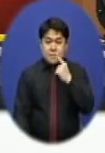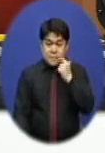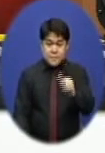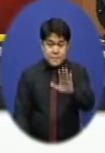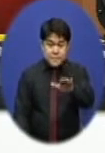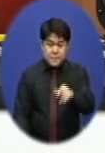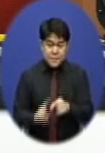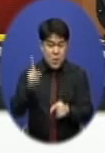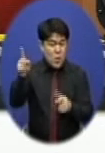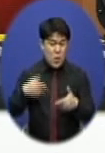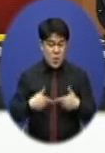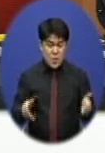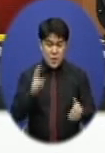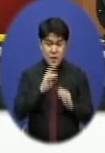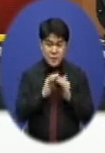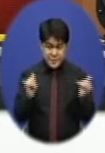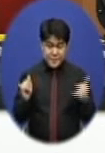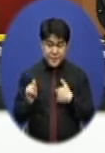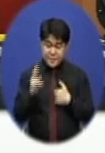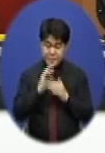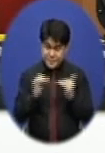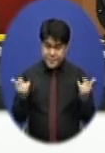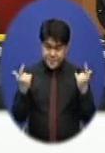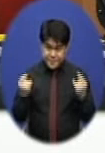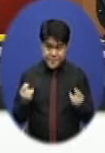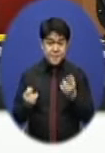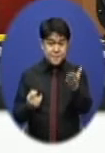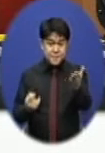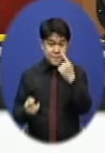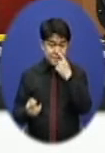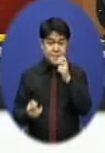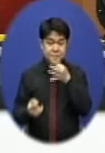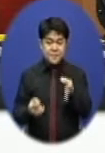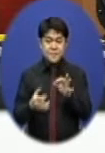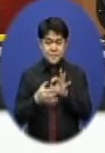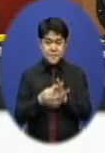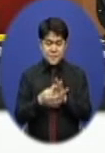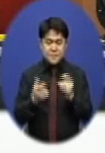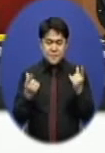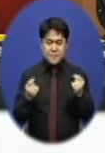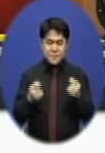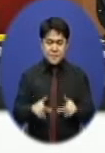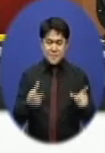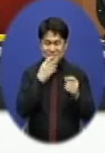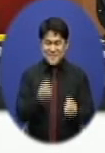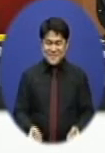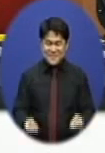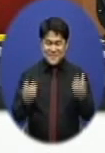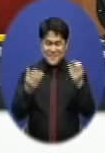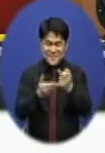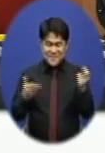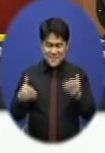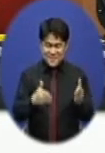네. 멀리 갈 것도 없습니다. 가수잖아요. 저도 가수고 아버님 멋진 목소리와 함께 생일 축하를 합니다. 네, 자, 오늘